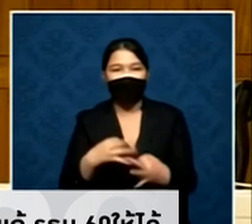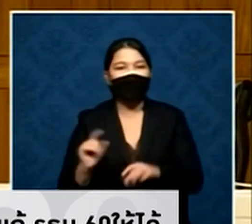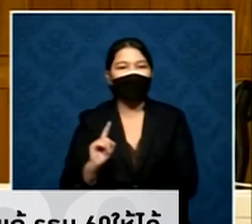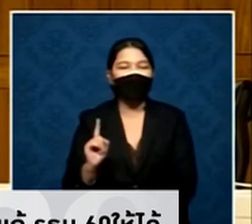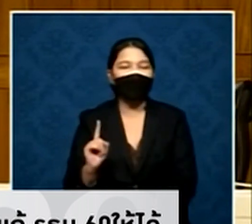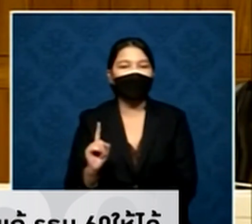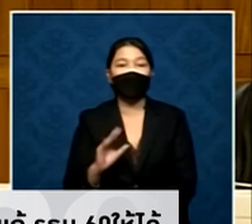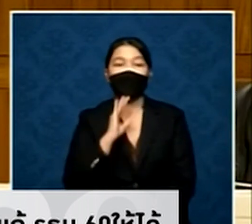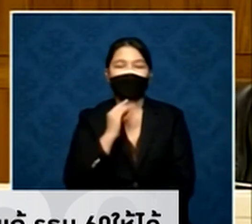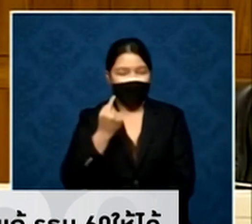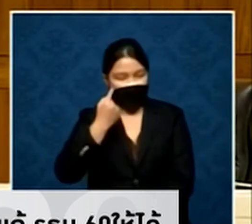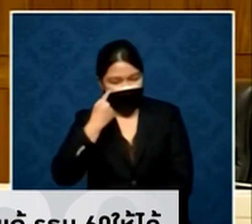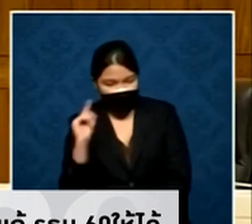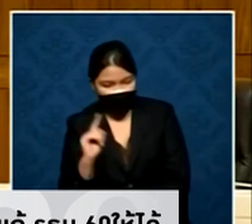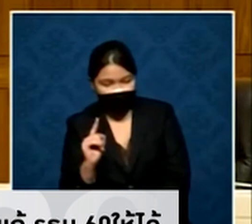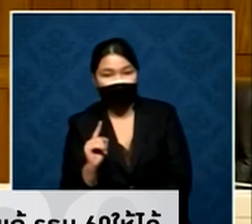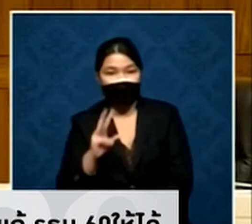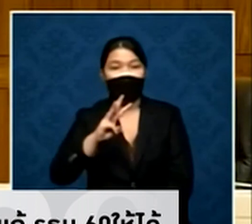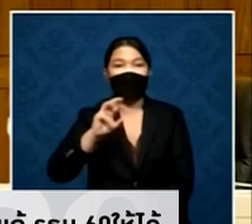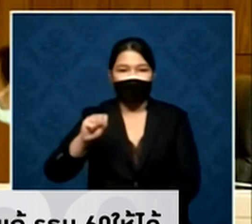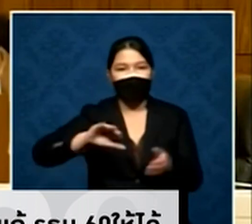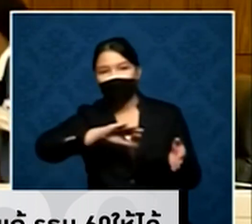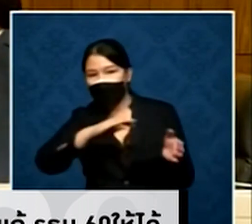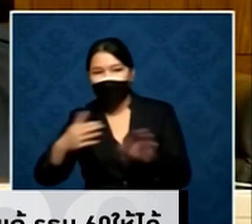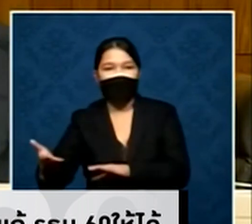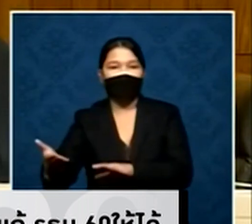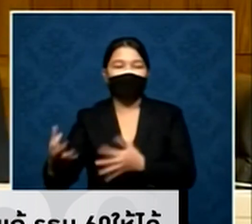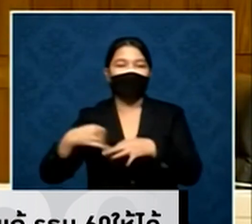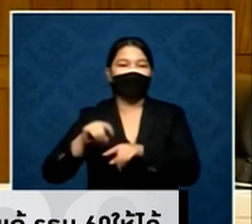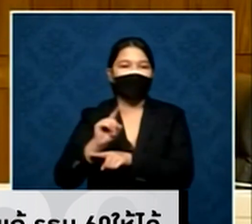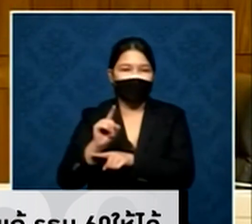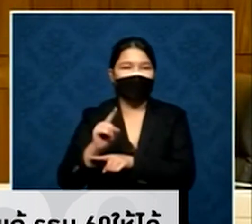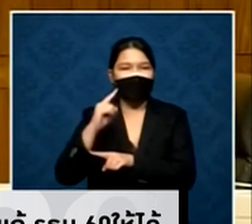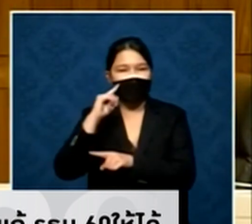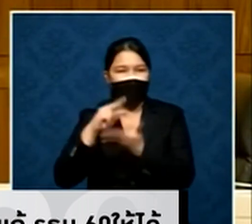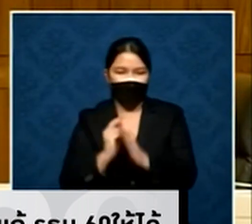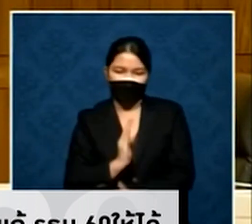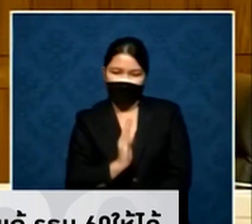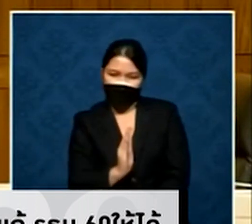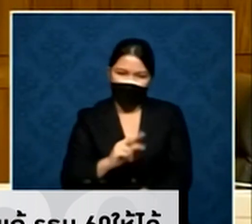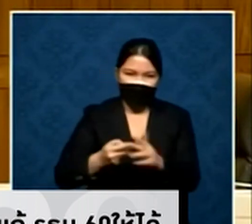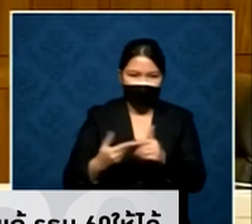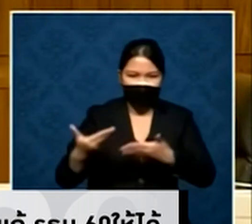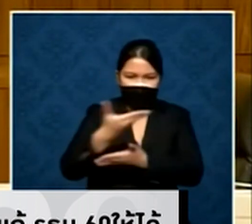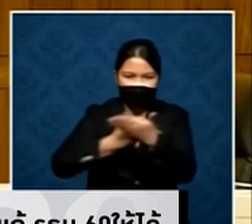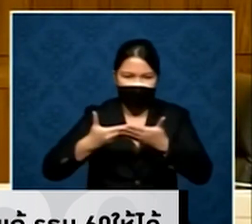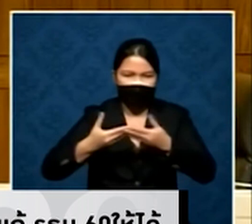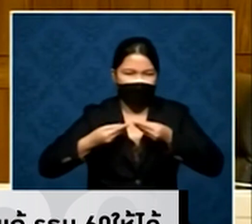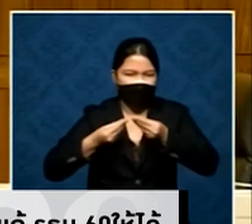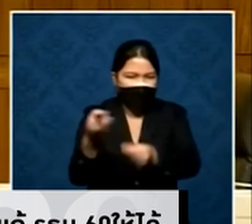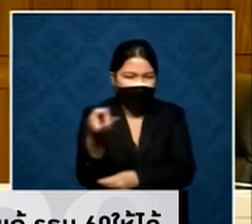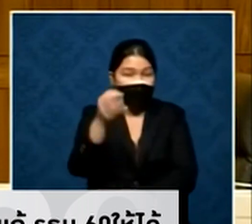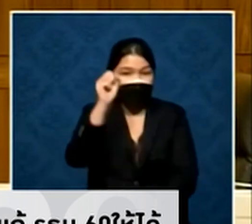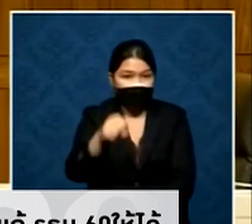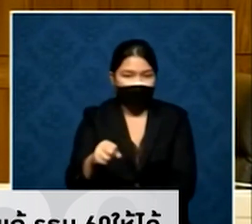ผิดหมายที่ดีมากๆละกันสำหรับการเดินหน้าสำหรับบ้านเมืองนี้นะที่คนรุ่นใหม่ๆมีความรู้สึกว่าเฮ้ยมันต้อง